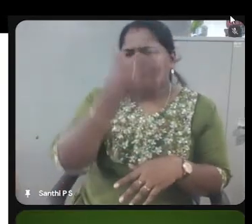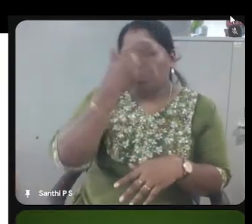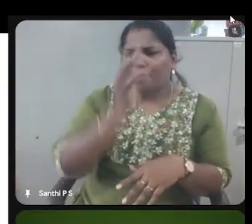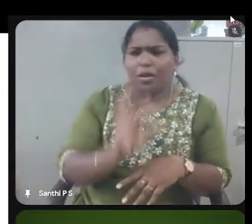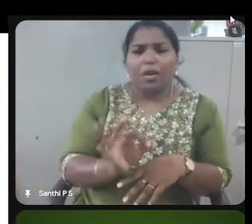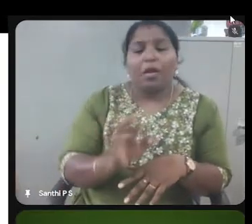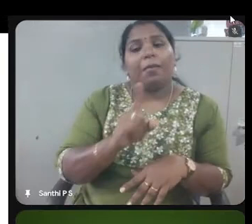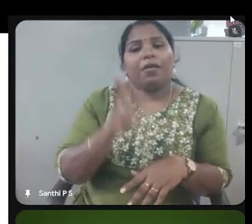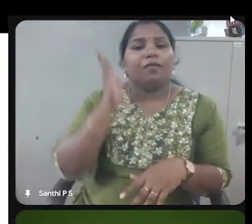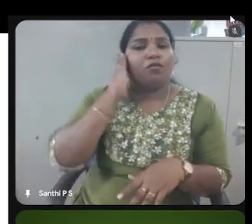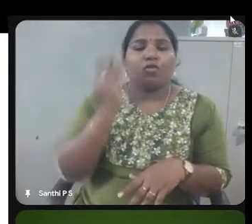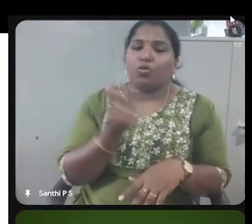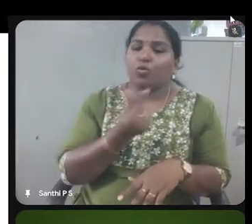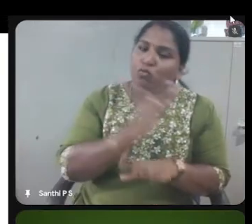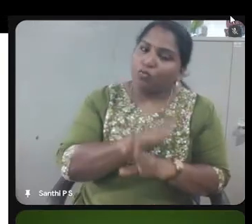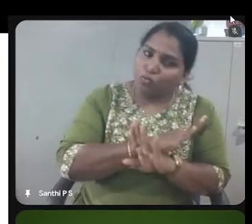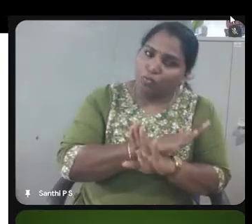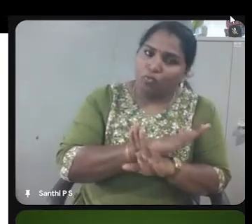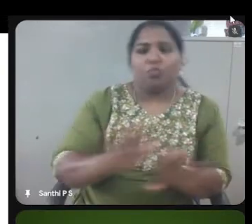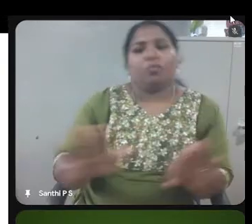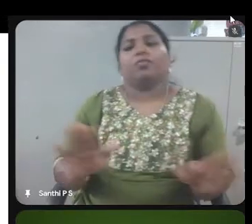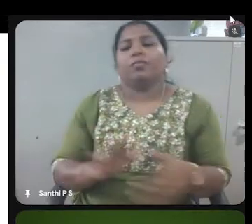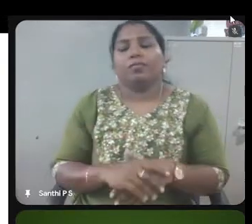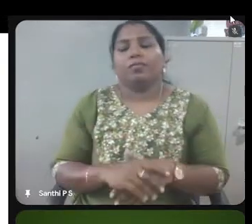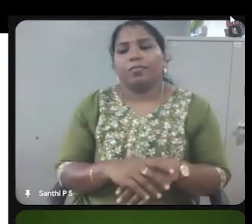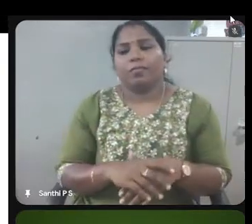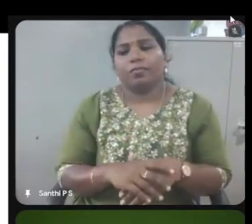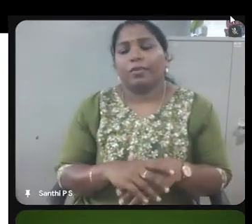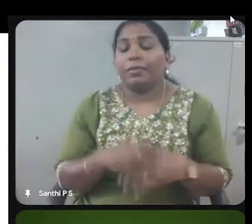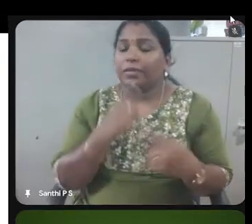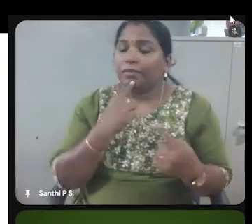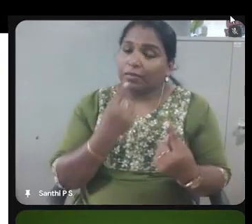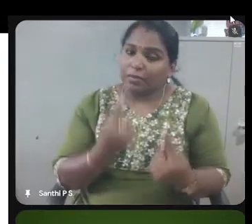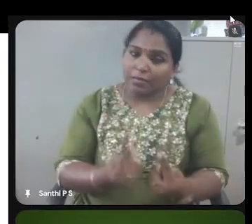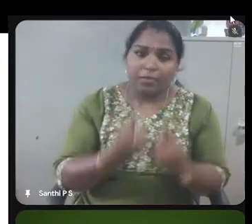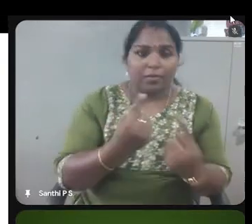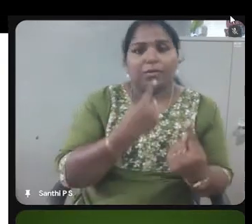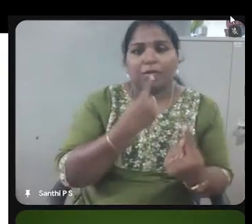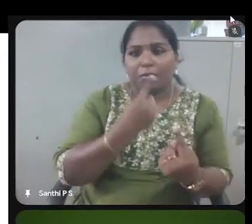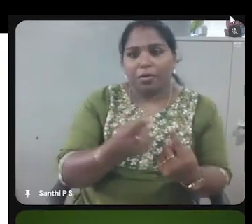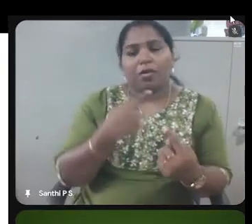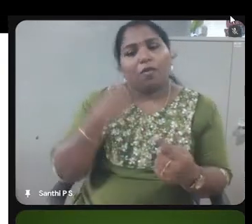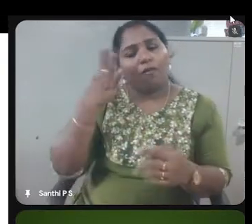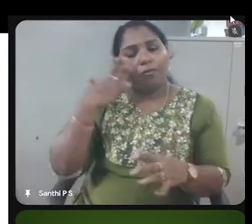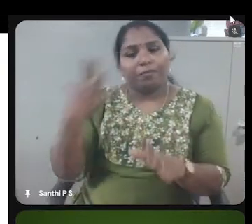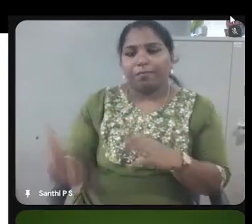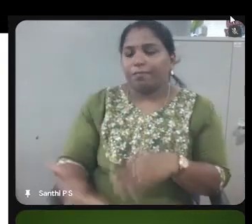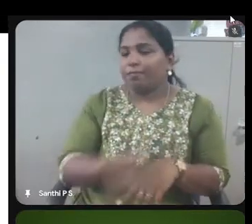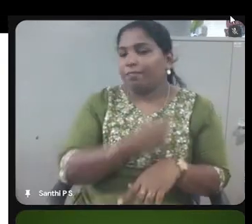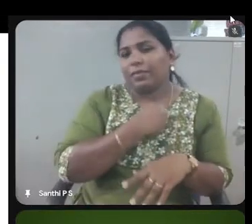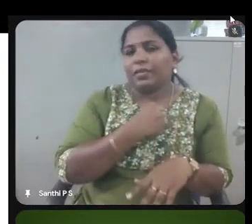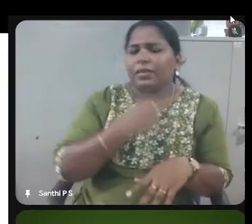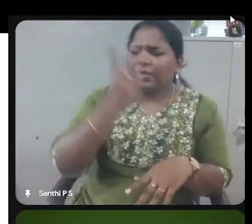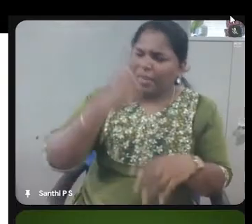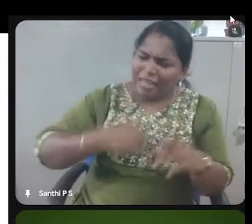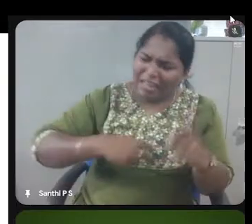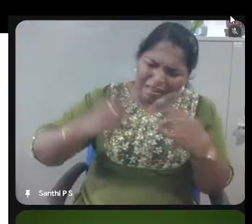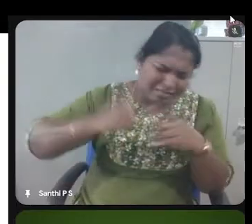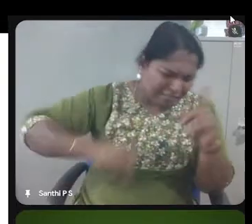ബട്ട് നോ ഫോൺ ആൻഡ് ഫുഡ് എന്ന് പറഞ്ഞു. അത് വളരെ സ്ട്രിക്റ്റ് ആയിട്ട് പറഞ്ഞ് ഞാൻ ഫോൺ എടുത്തുകൊണ്ടങ്ങ് പോയി. അവിടെ കിടന്ന് കരഞ്ഞ്